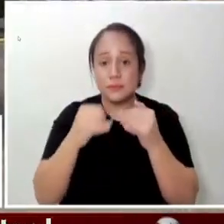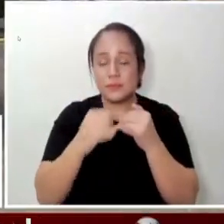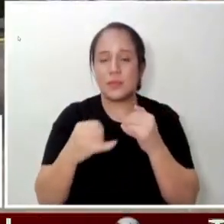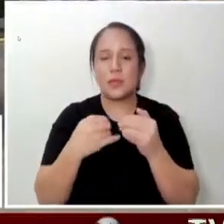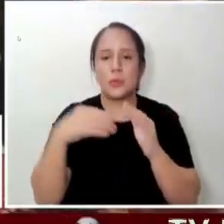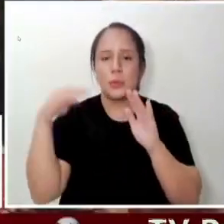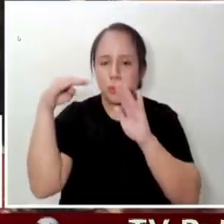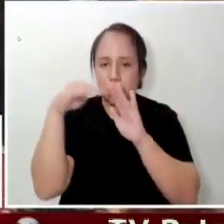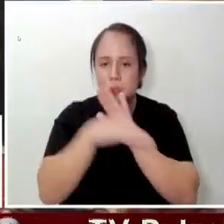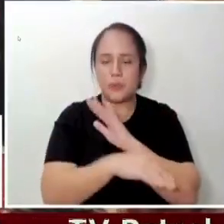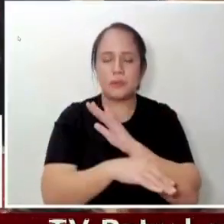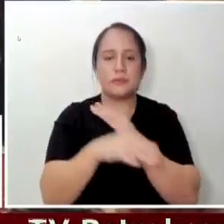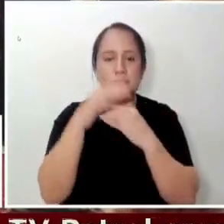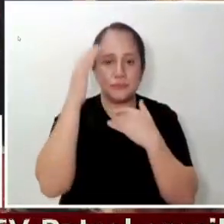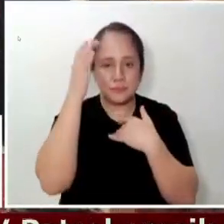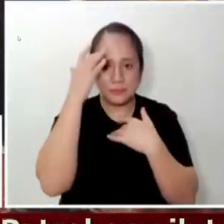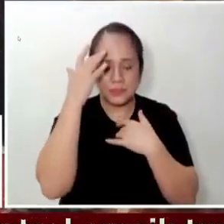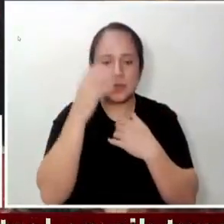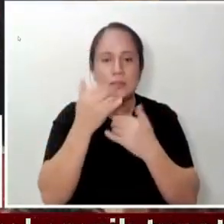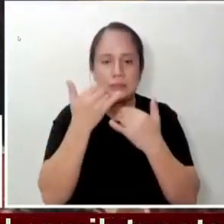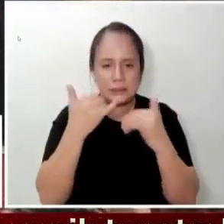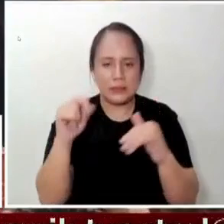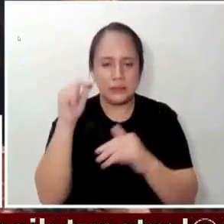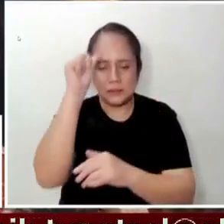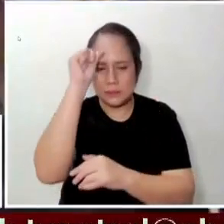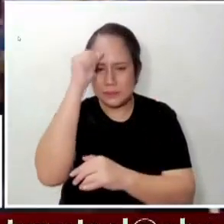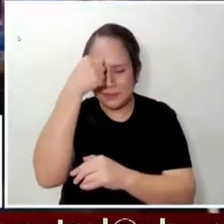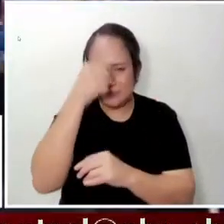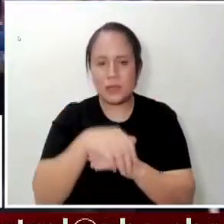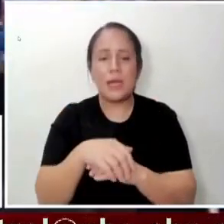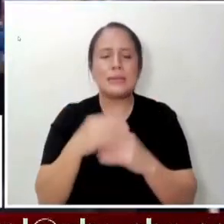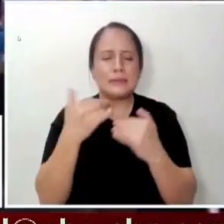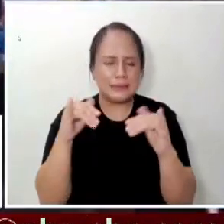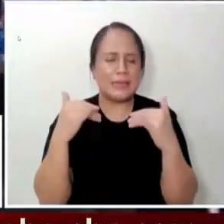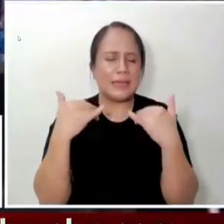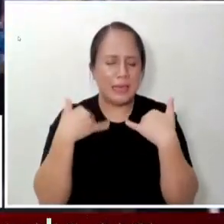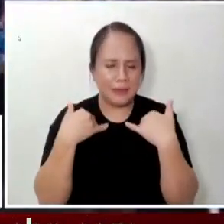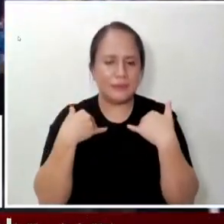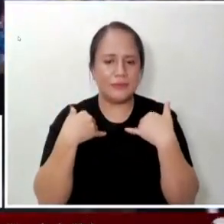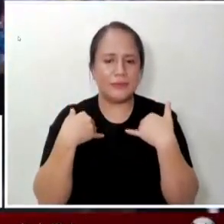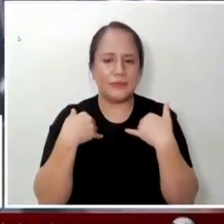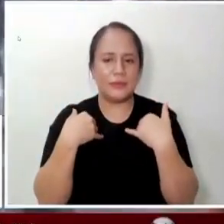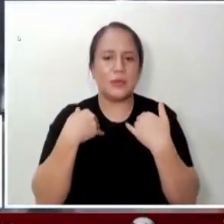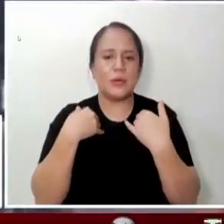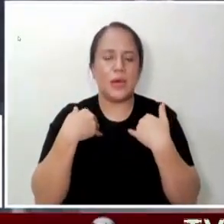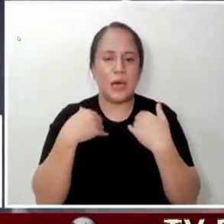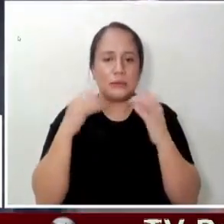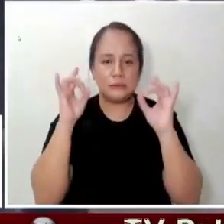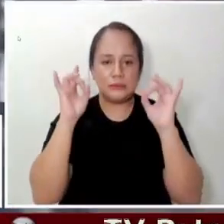bilang ng nagkakasakit. Laging isaisip na nariyan at nariyan pa rin ang